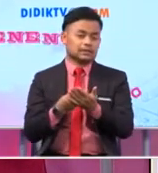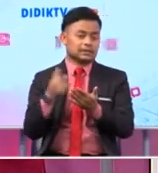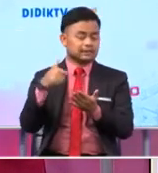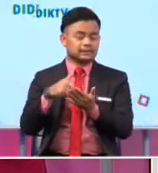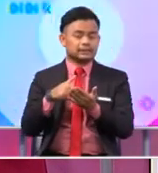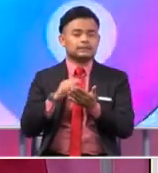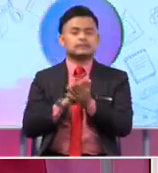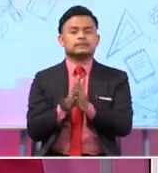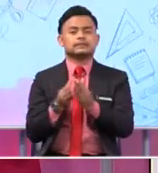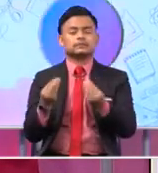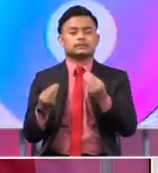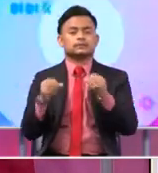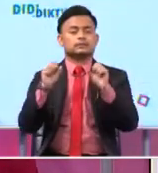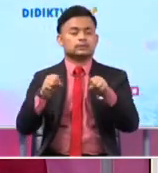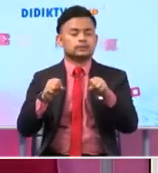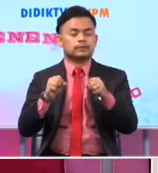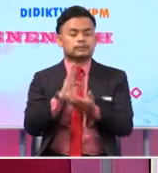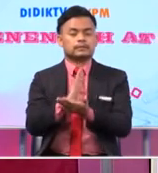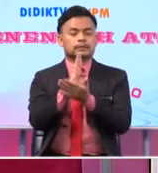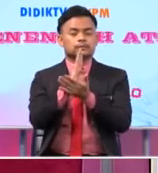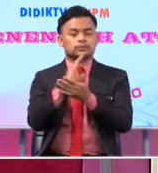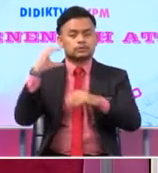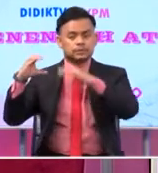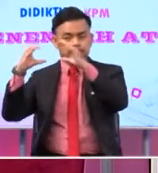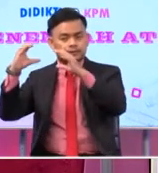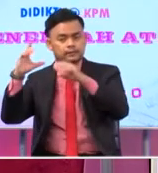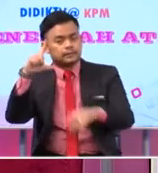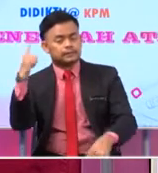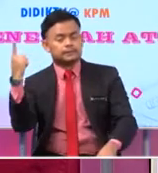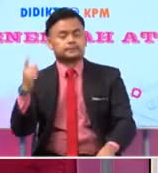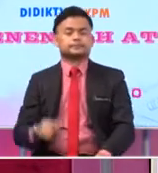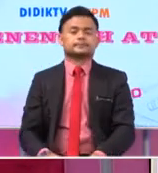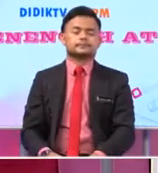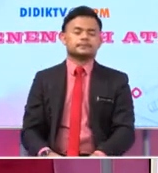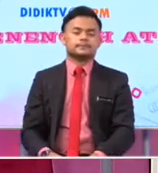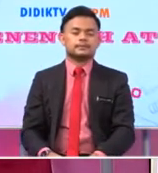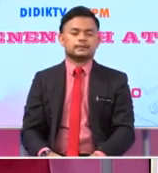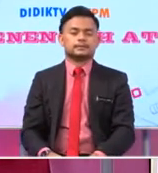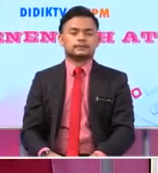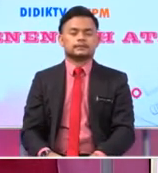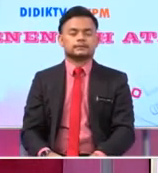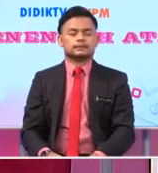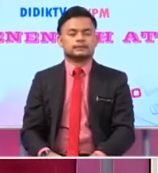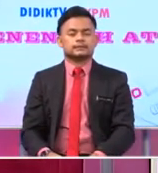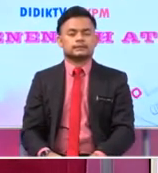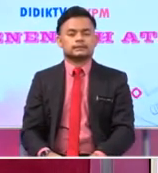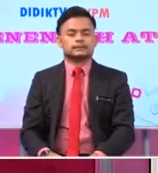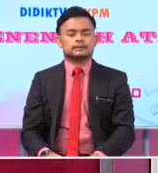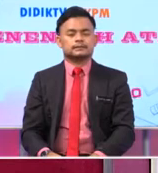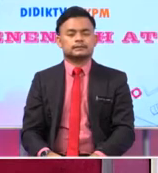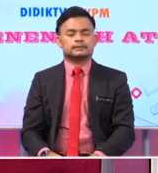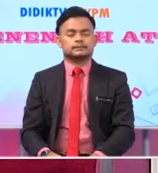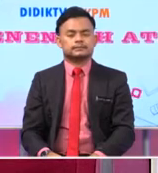ataupun sokongan moral kadang sokongan moral iPhone dah apa dah cukup Untuk melegakan hati